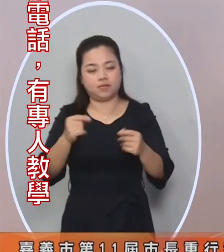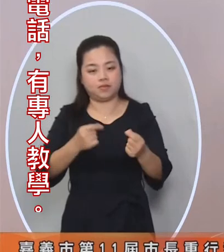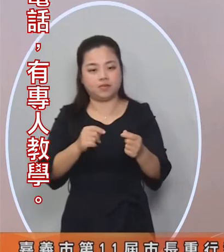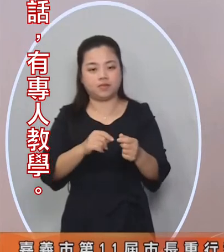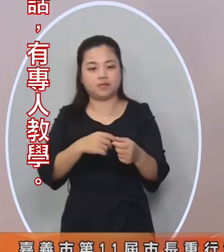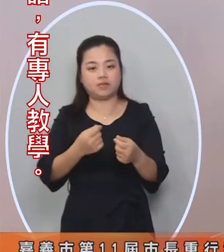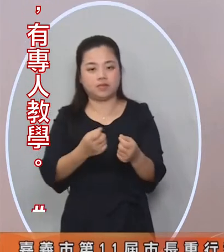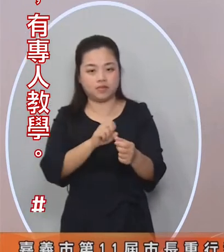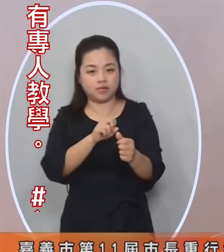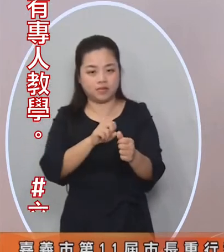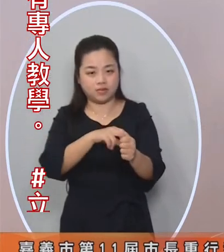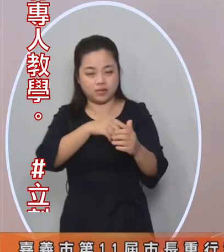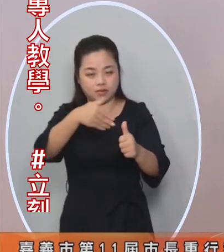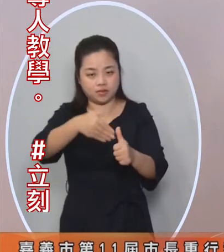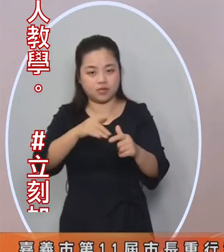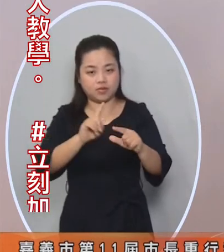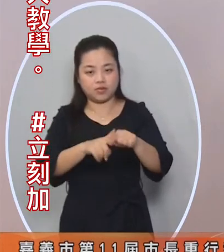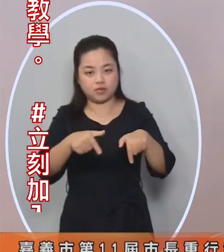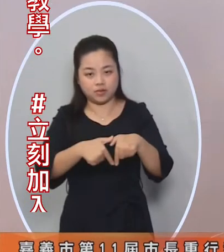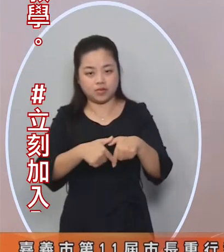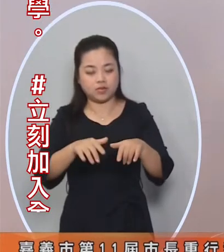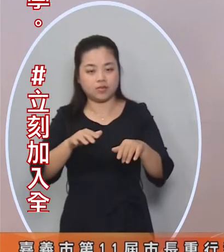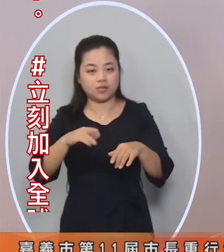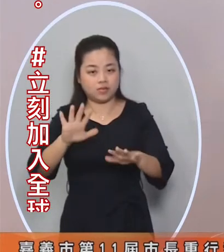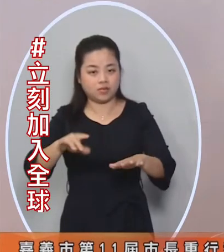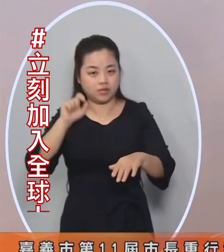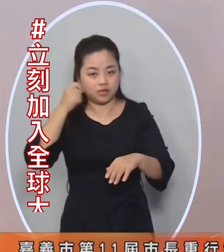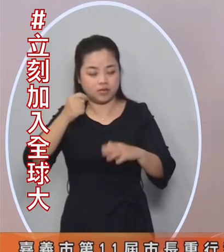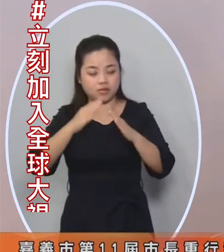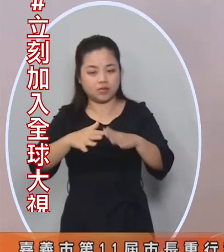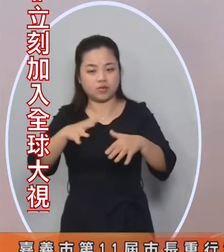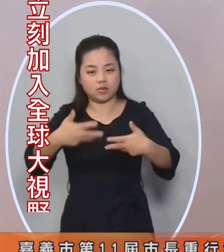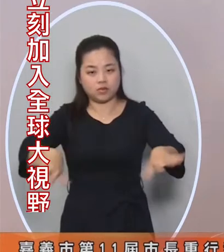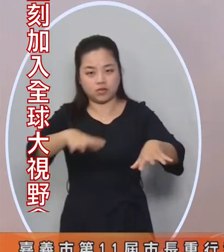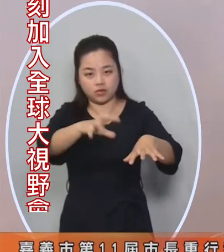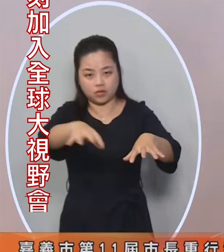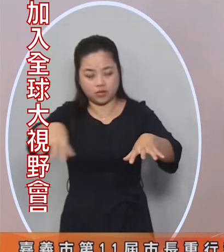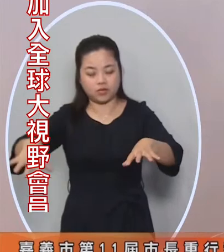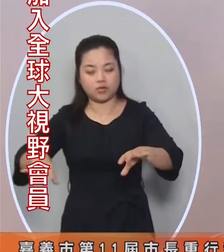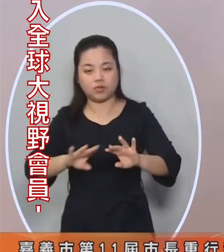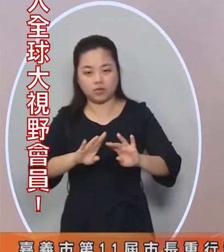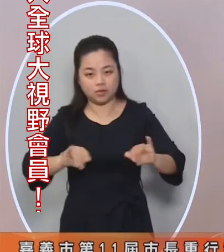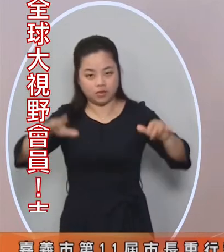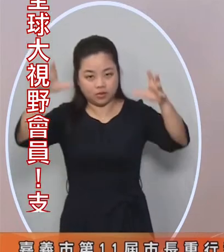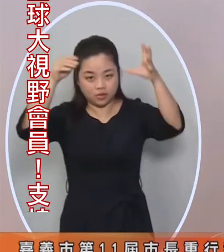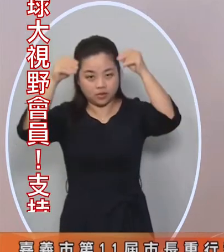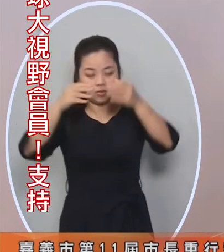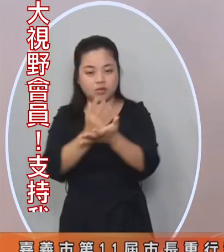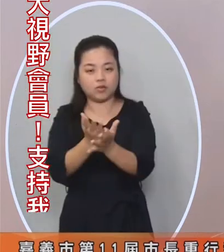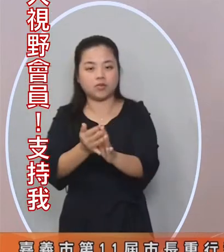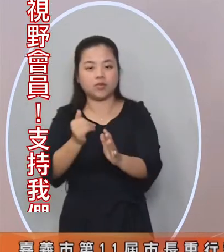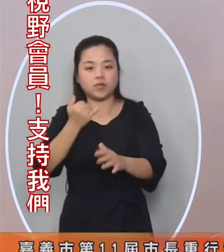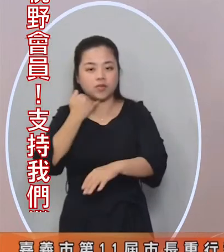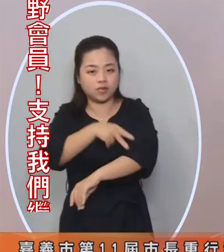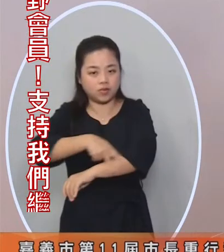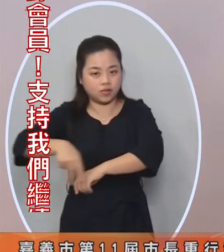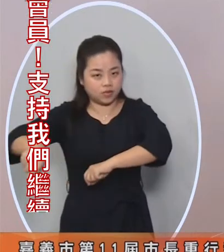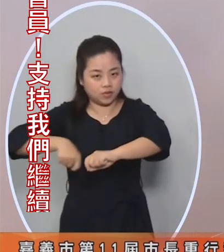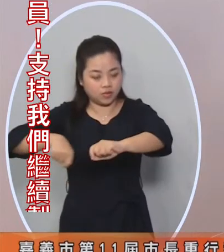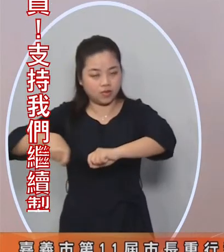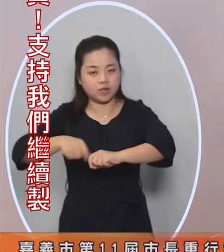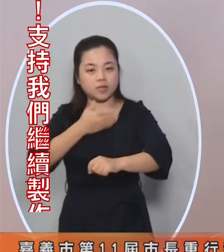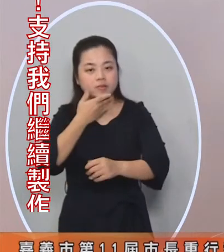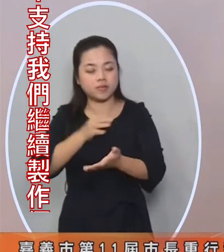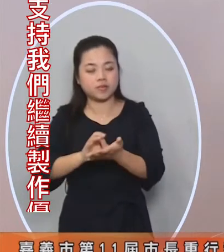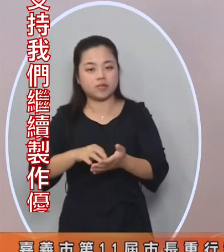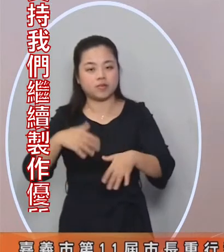护养育中心。嘉义市目前有多处闲置空间及土地资源可以规划利用，欢迎